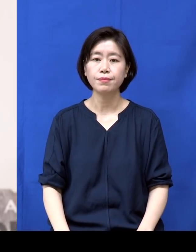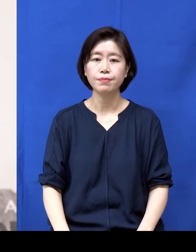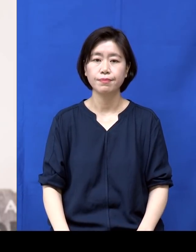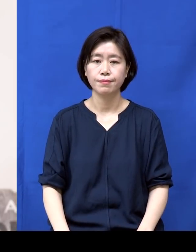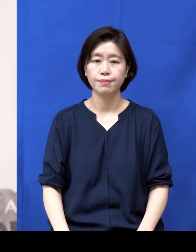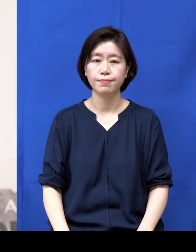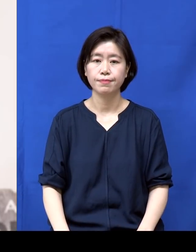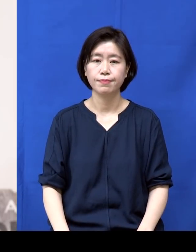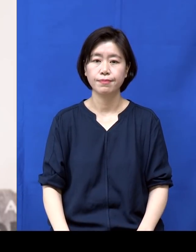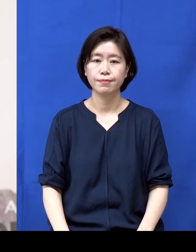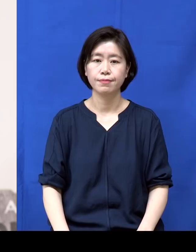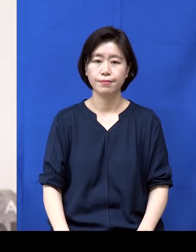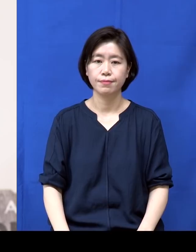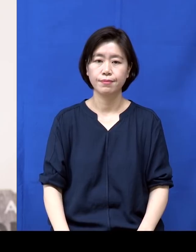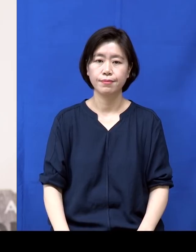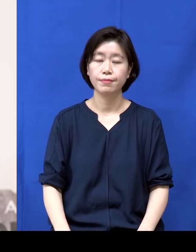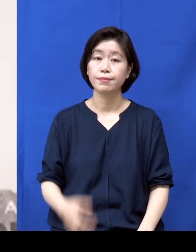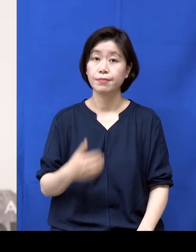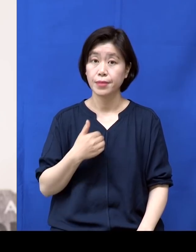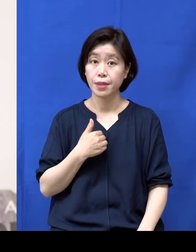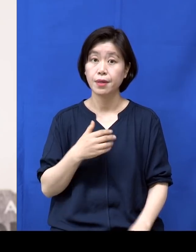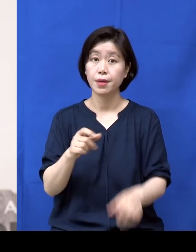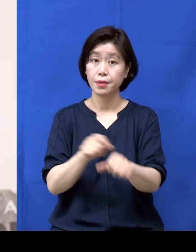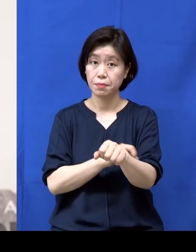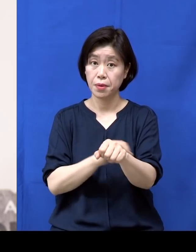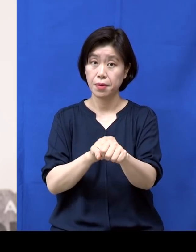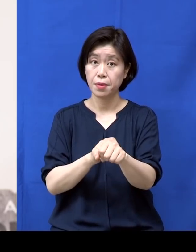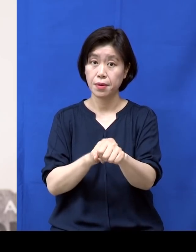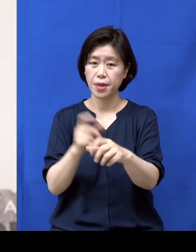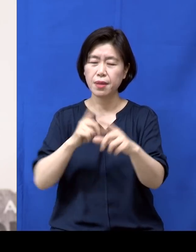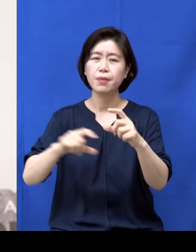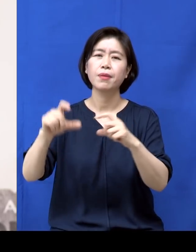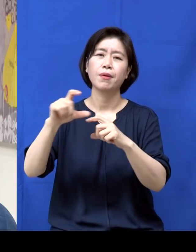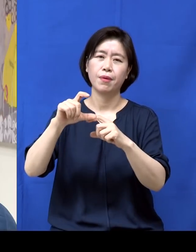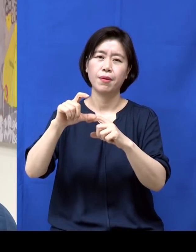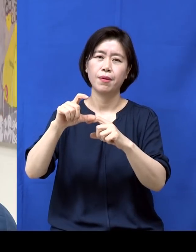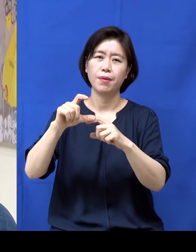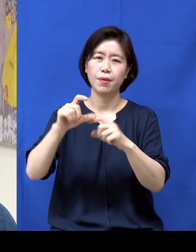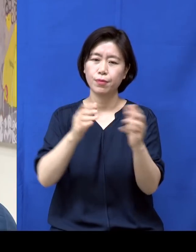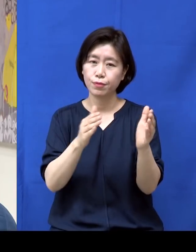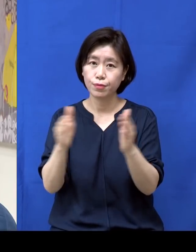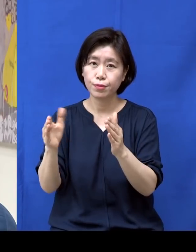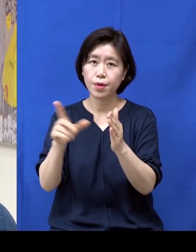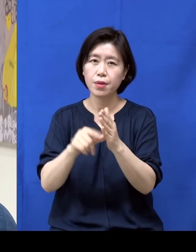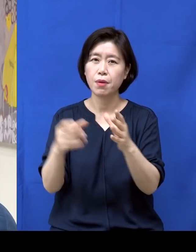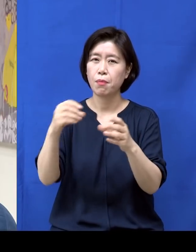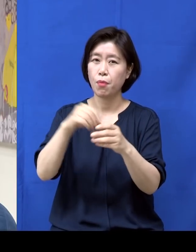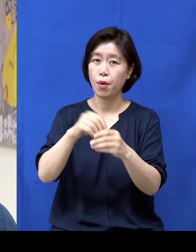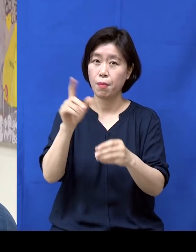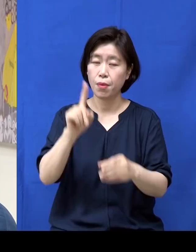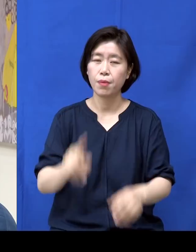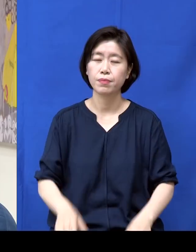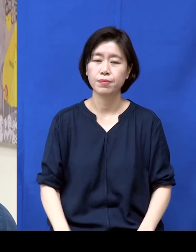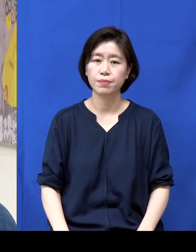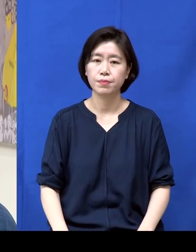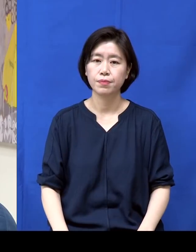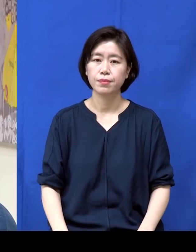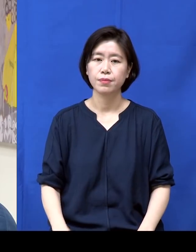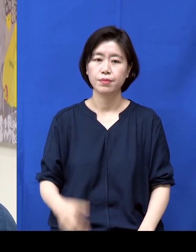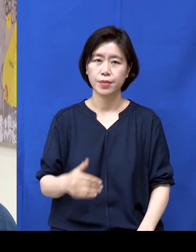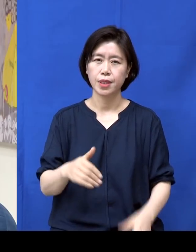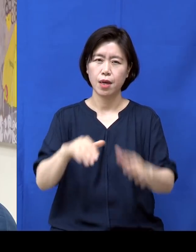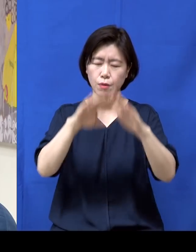목회자인 장례 지도사로서 특별한 일 중에 하나가 있는데 그 모든 장례 절차 끝나고 집에 돌아오면